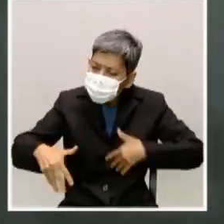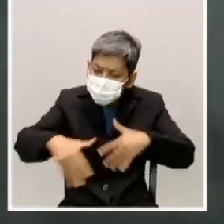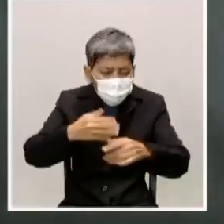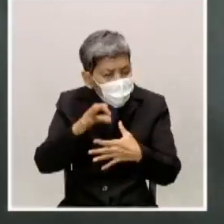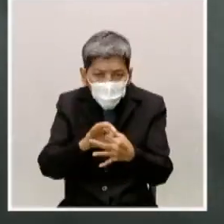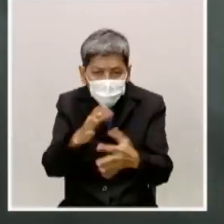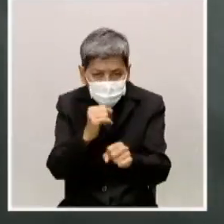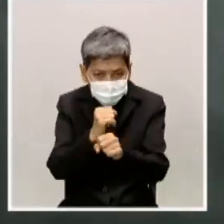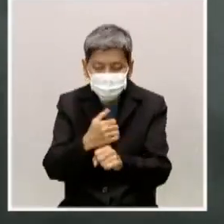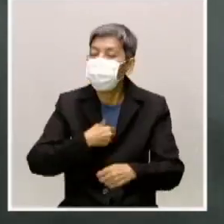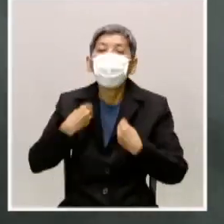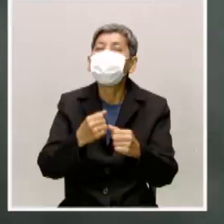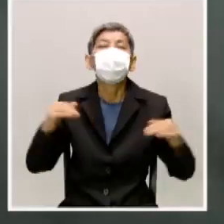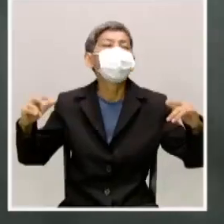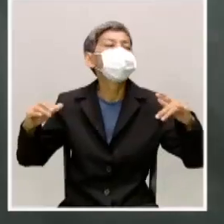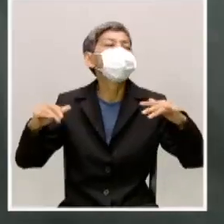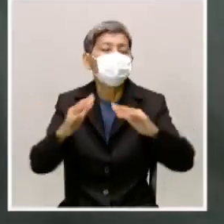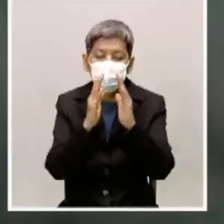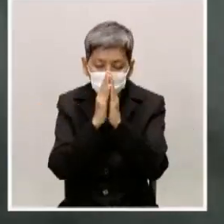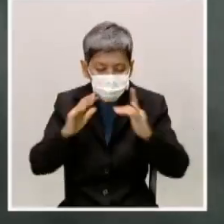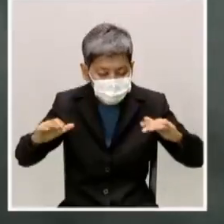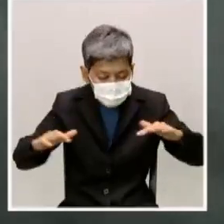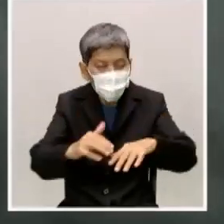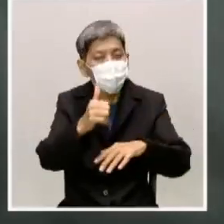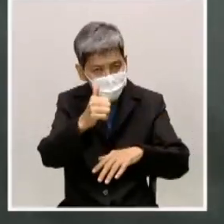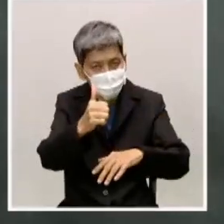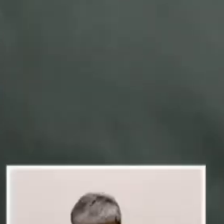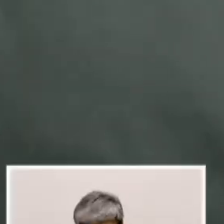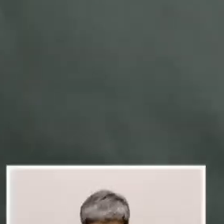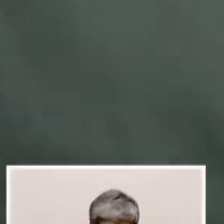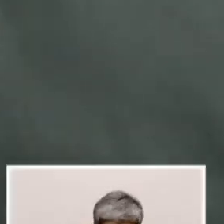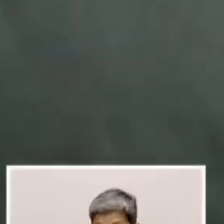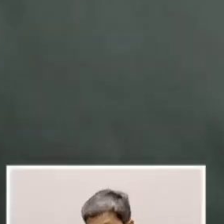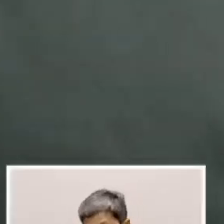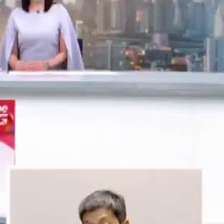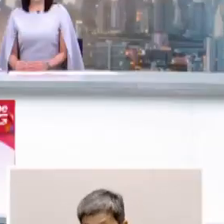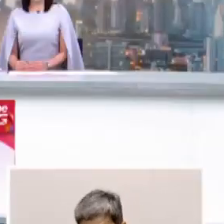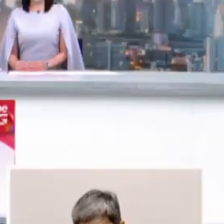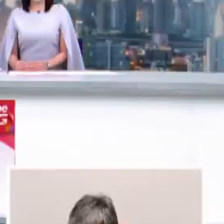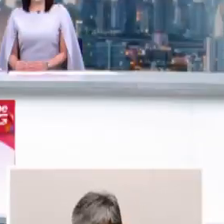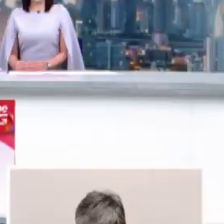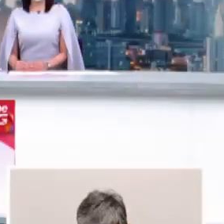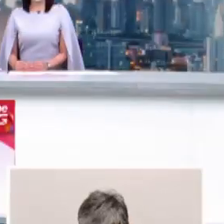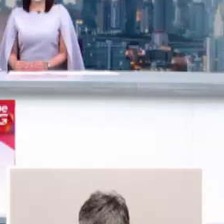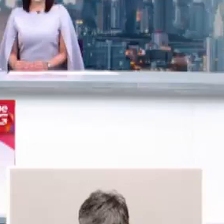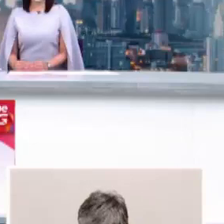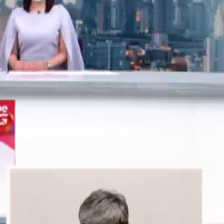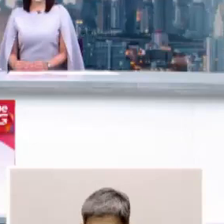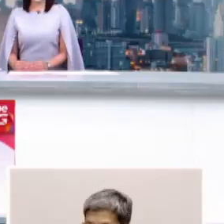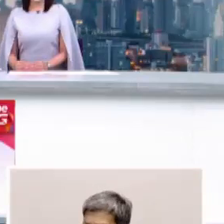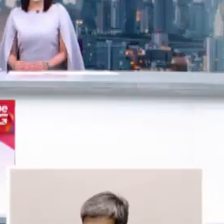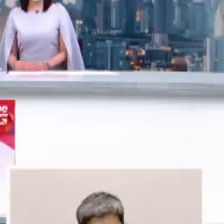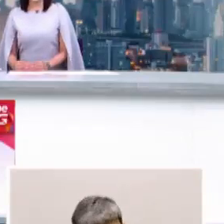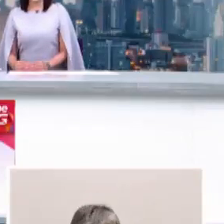าชนนะคะเลยอนุญาตให้มีการไปเข้าร่วมเทศกาลใหญ่มีคนไปร่วมนับ10ล้านอย่างนี้นะคะซึ่งก็มองว่าควรจะเห็น